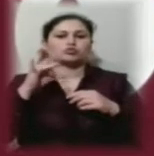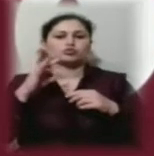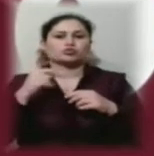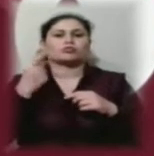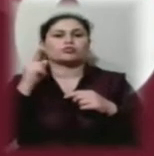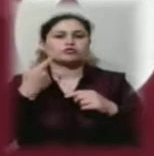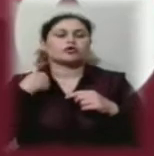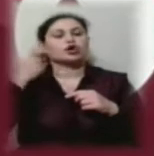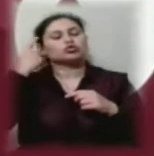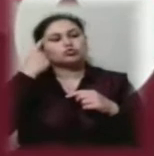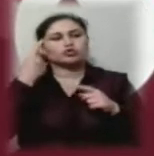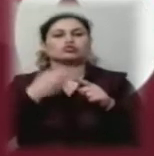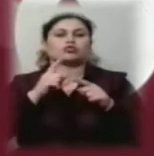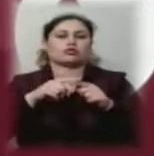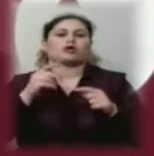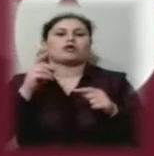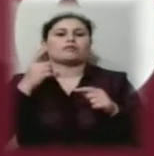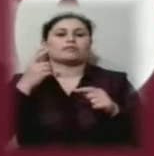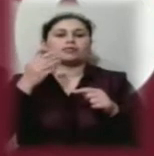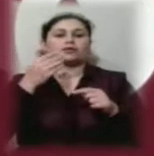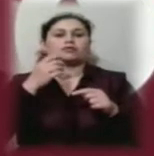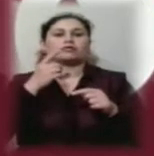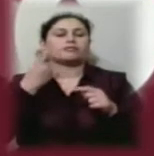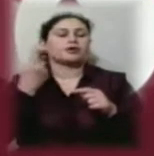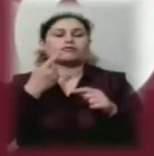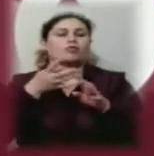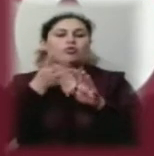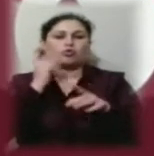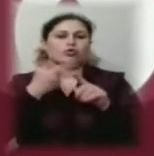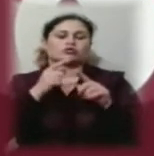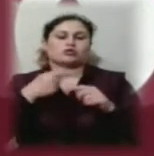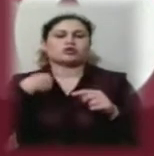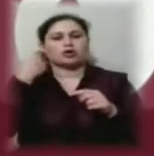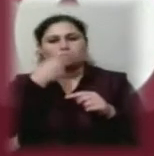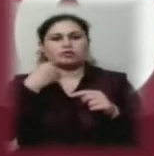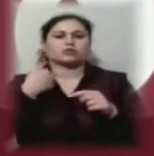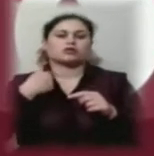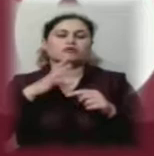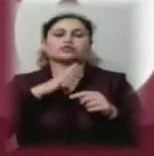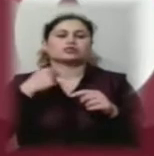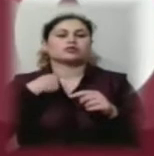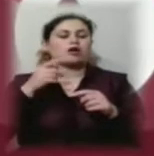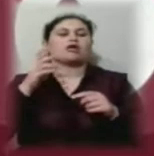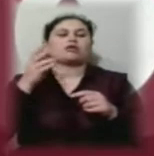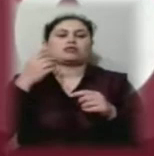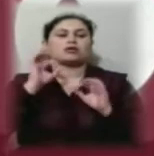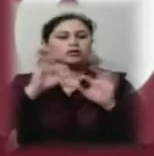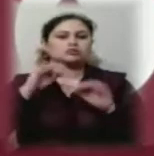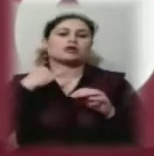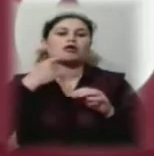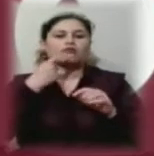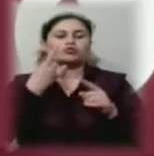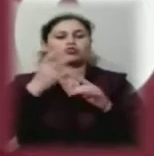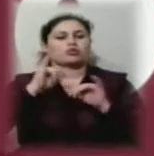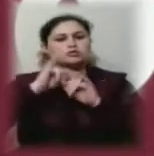вважаємо, що перш за все, і я особисто вже на цьому наполягаю декілька років, нам потрібно розвивати комунальний